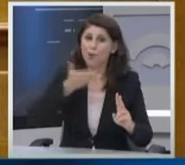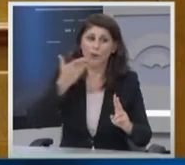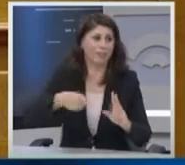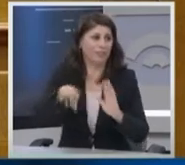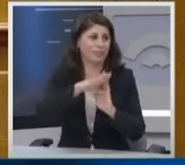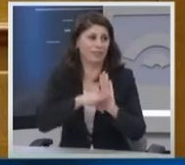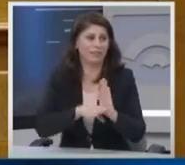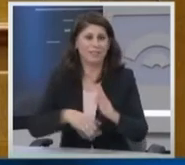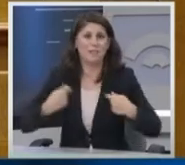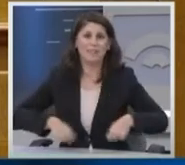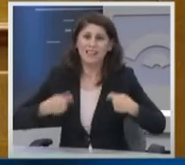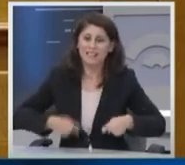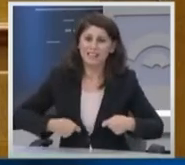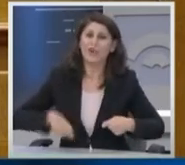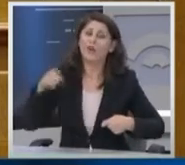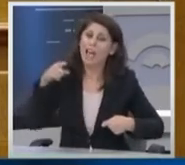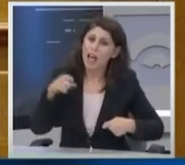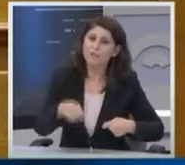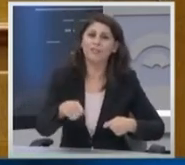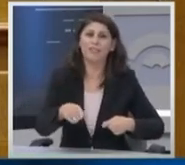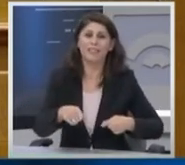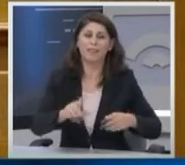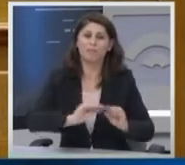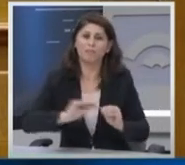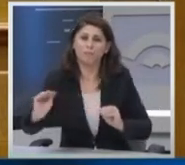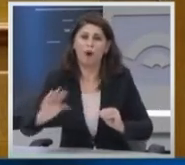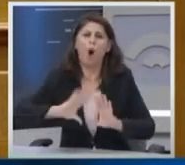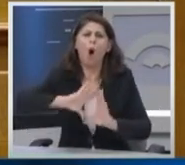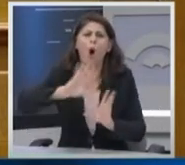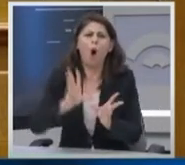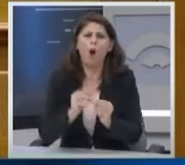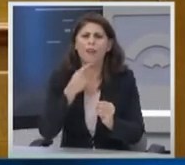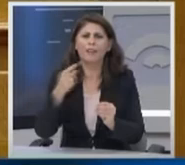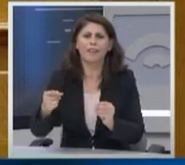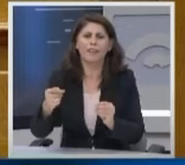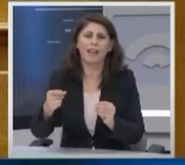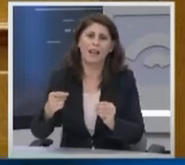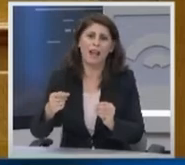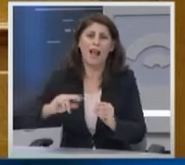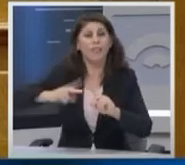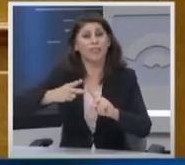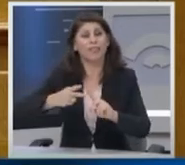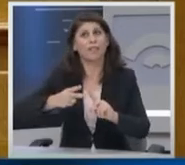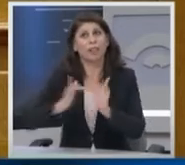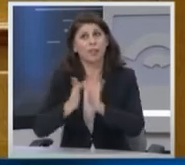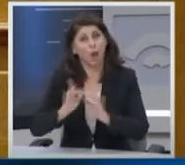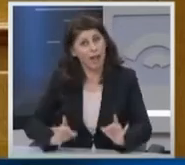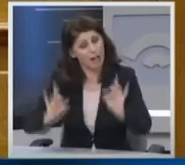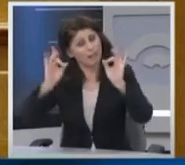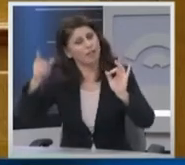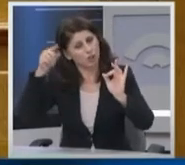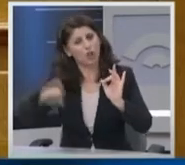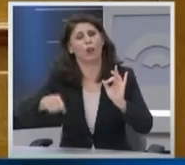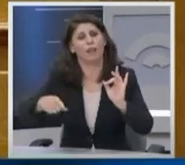του συστήματος του καπιταλιστικού είναι αυτοί που τα παραπέμπουν όλα και επικαλούνται τη δευτέρα παρουσία. Η πρόταση